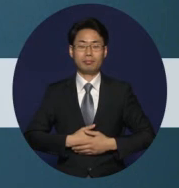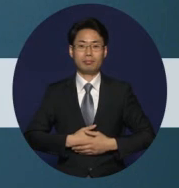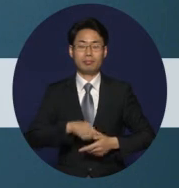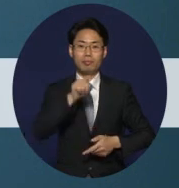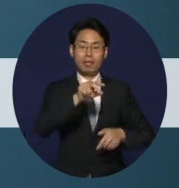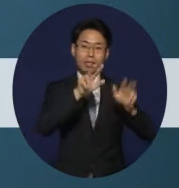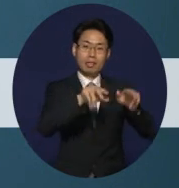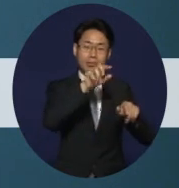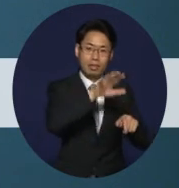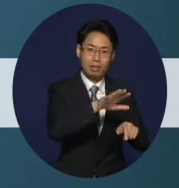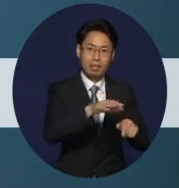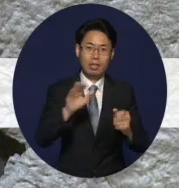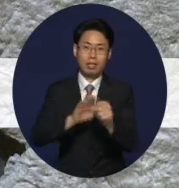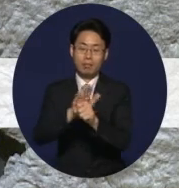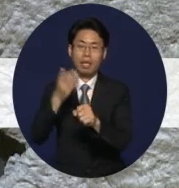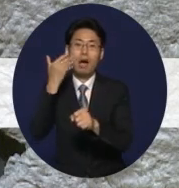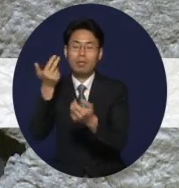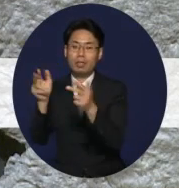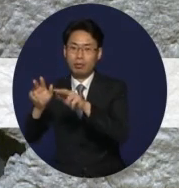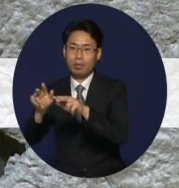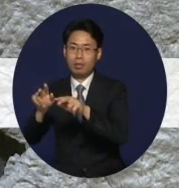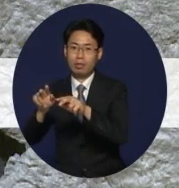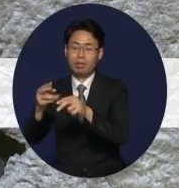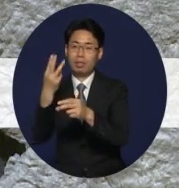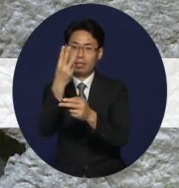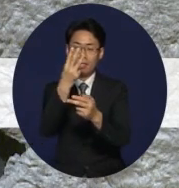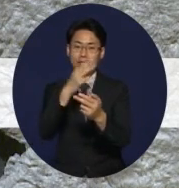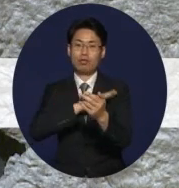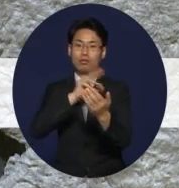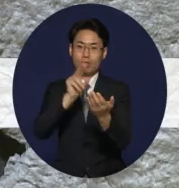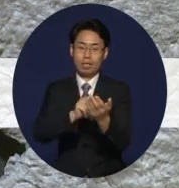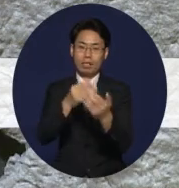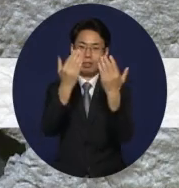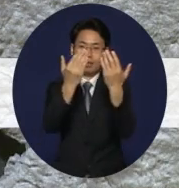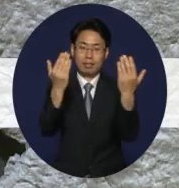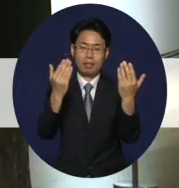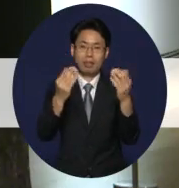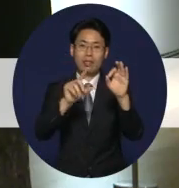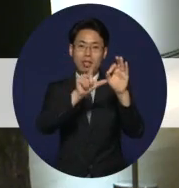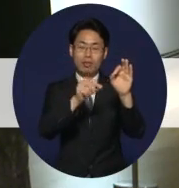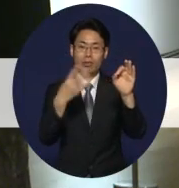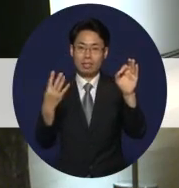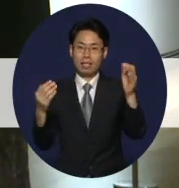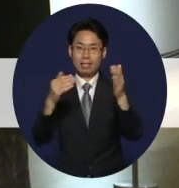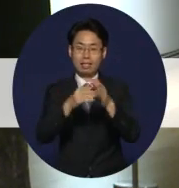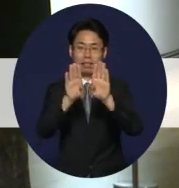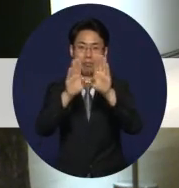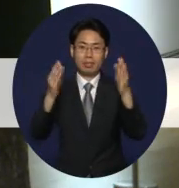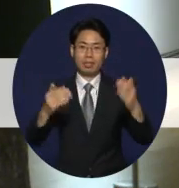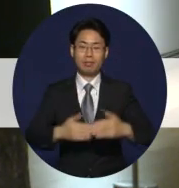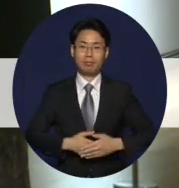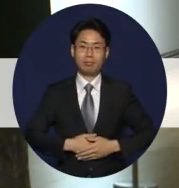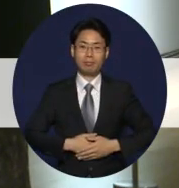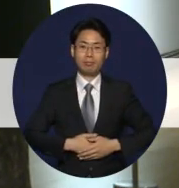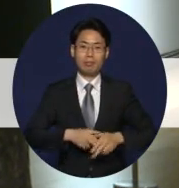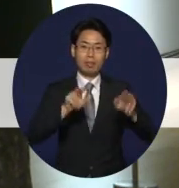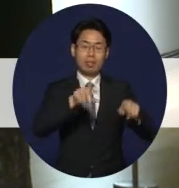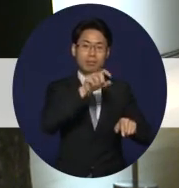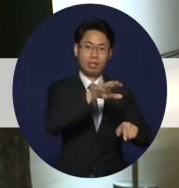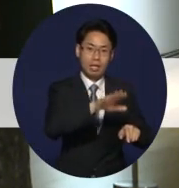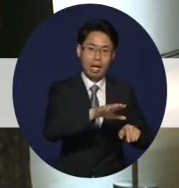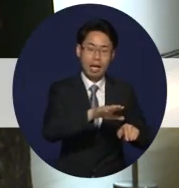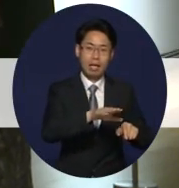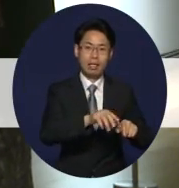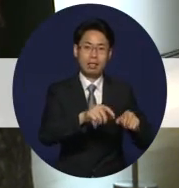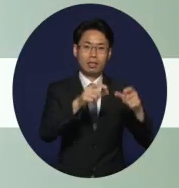포항시립미술관은 지금 여기, 러브, 아버지의 정원전 등 3개의 전시를 오는 10월 4일까지 엽니다. 지금 여기